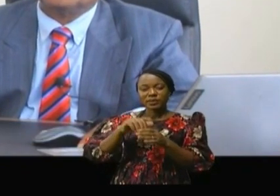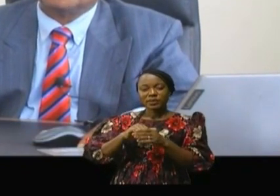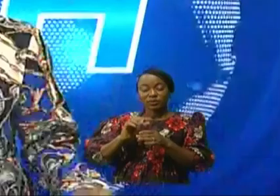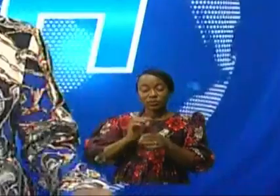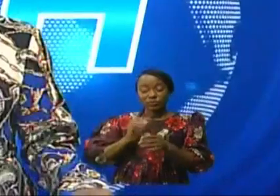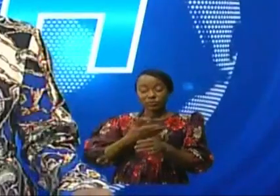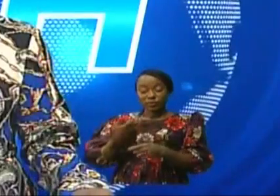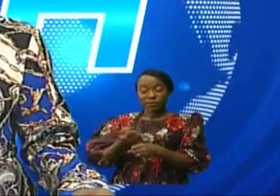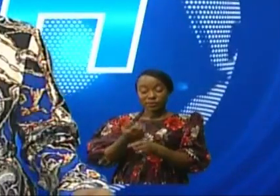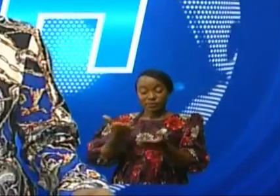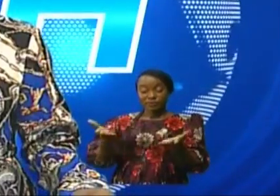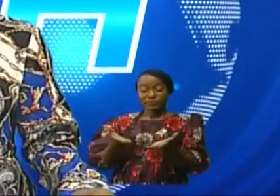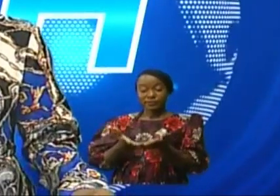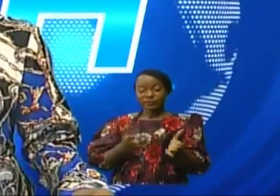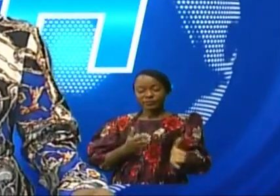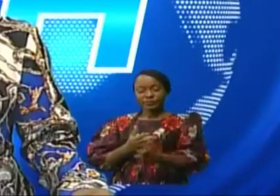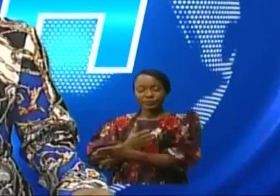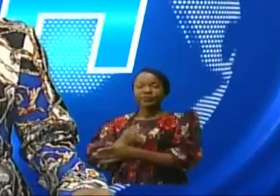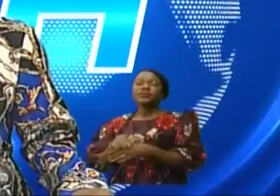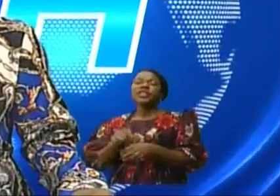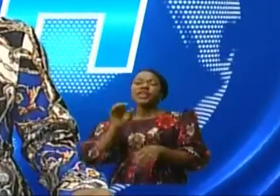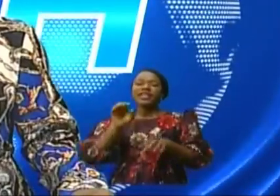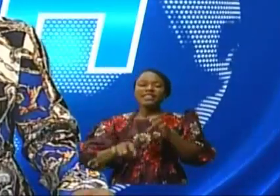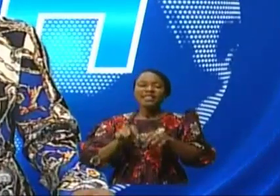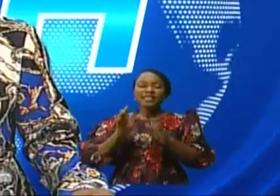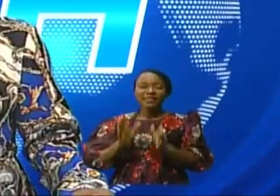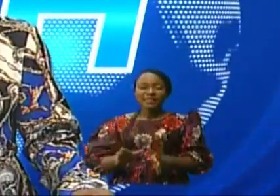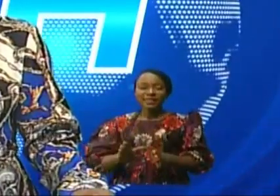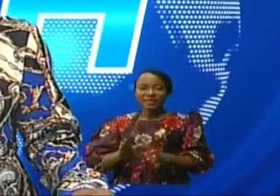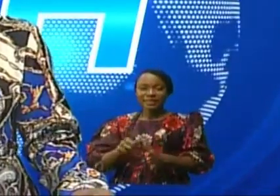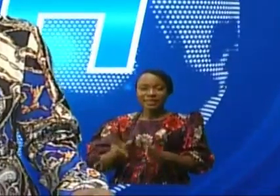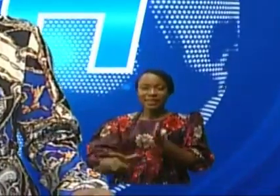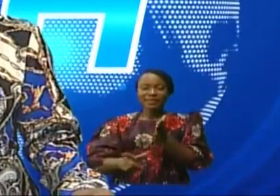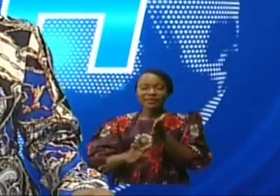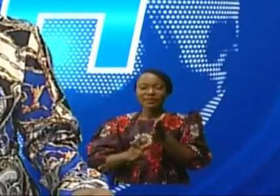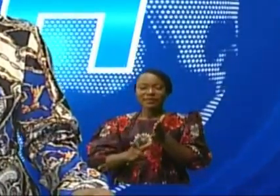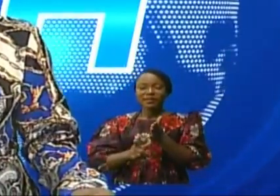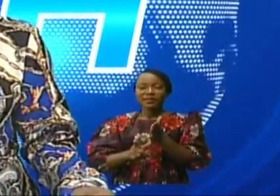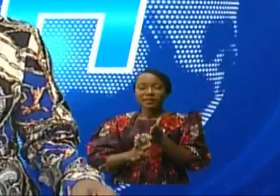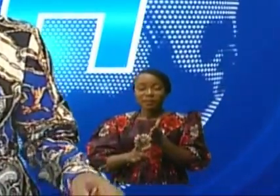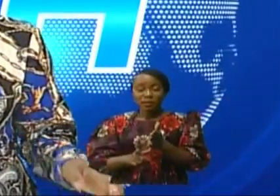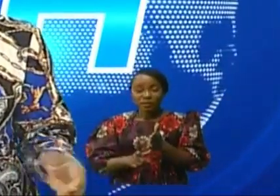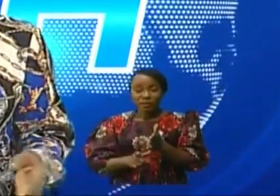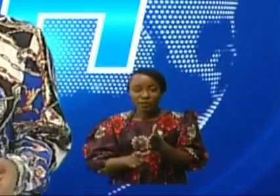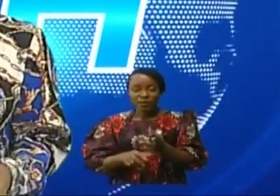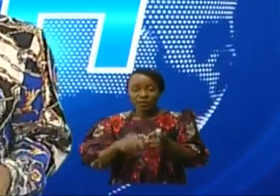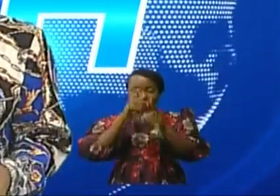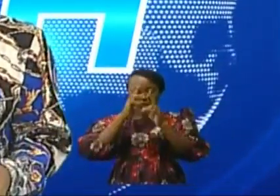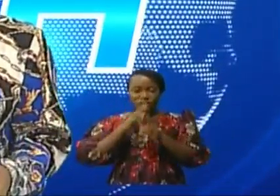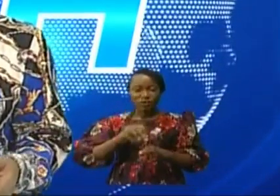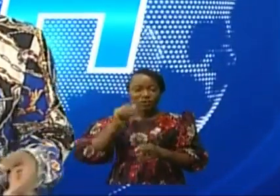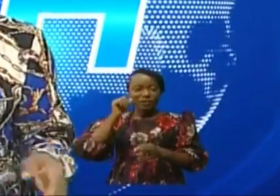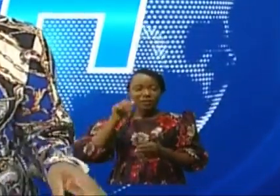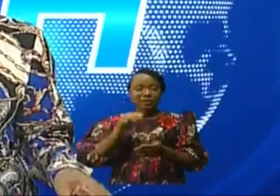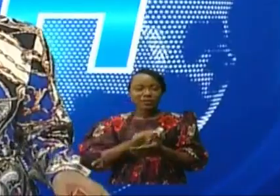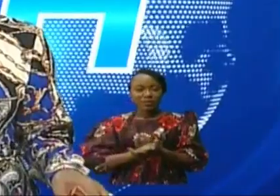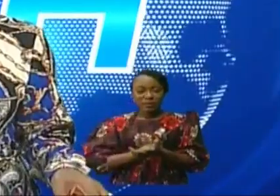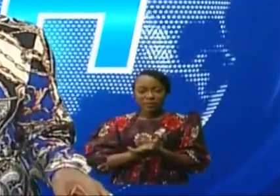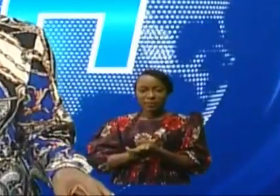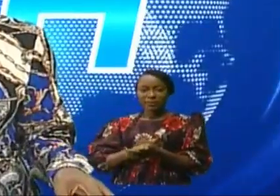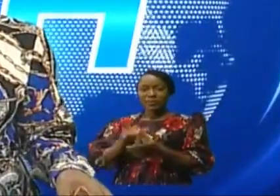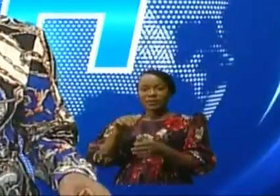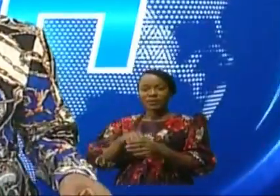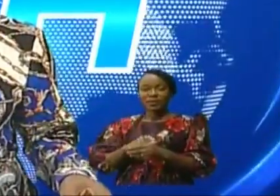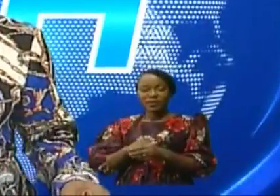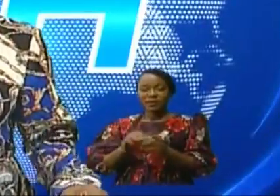institution. Le secrétaire interfédéral adjoint de l'UNC Mwamba a honoré les femmes de l'église CFAI en